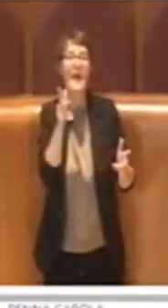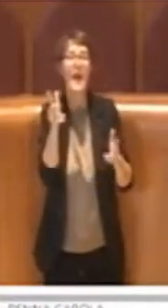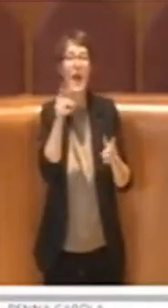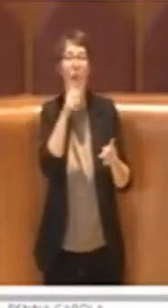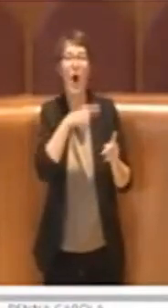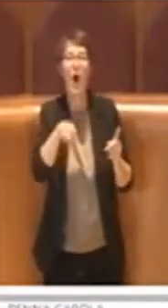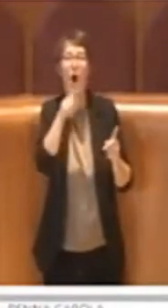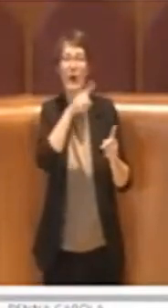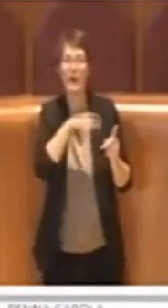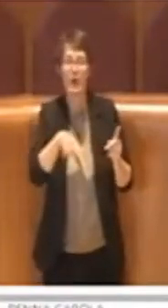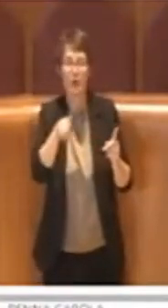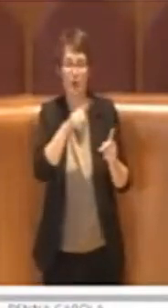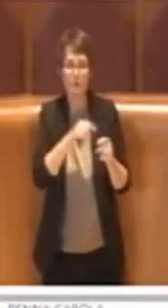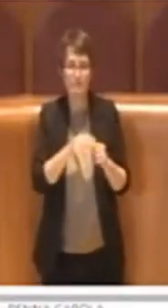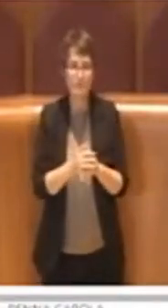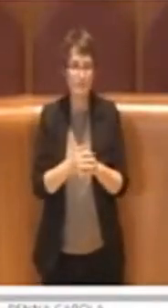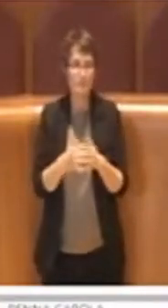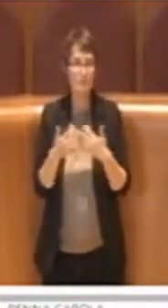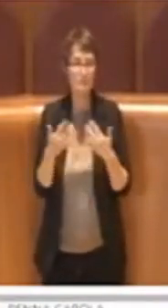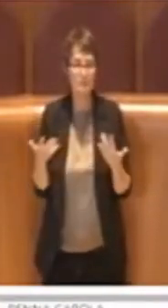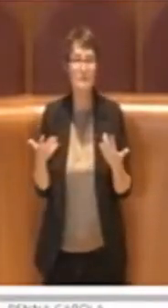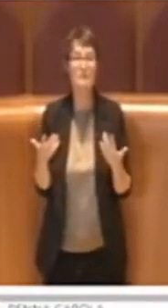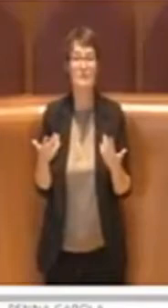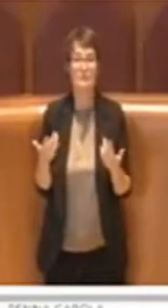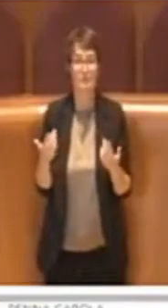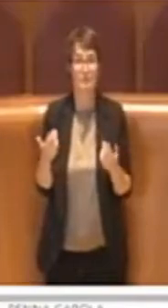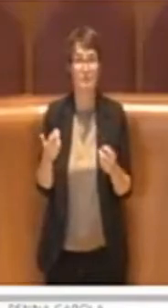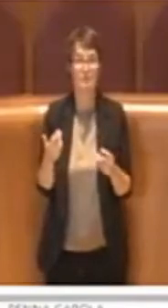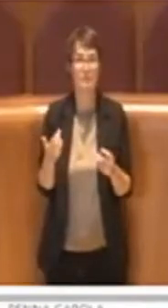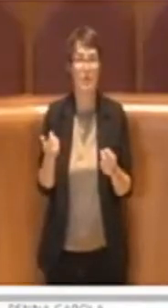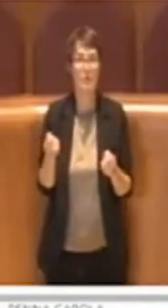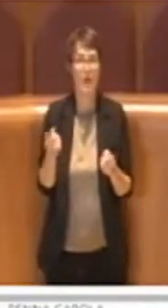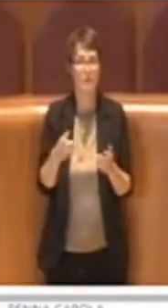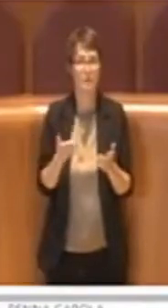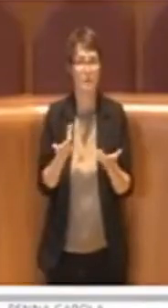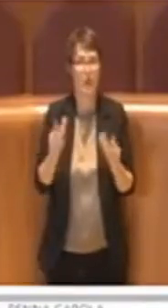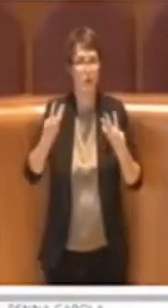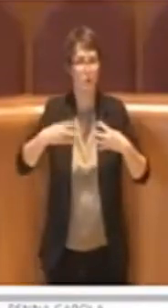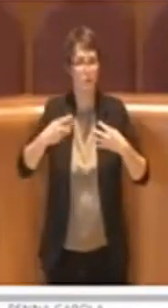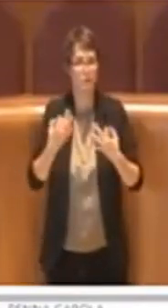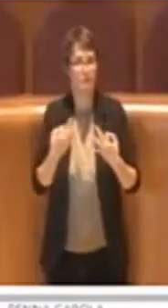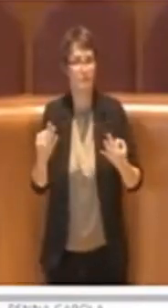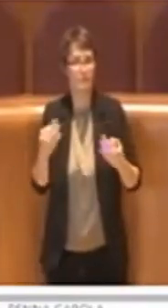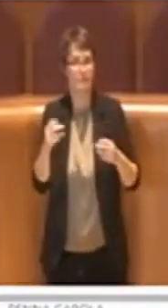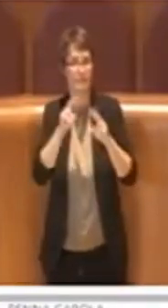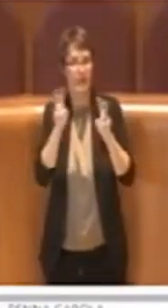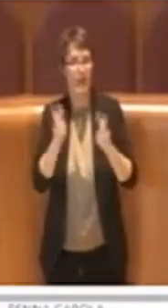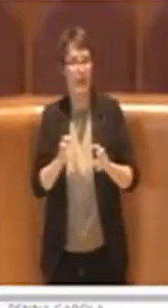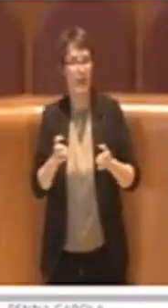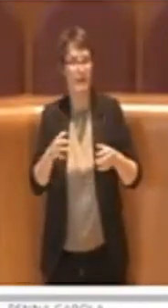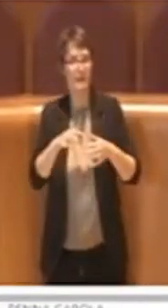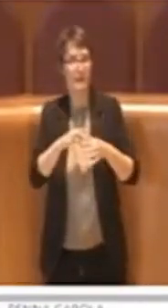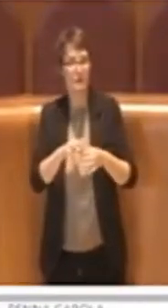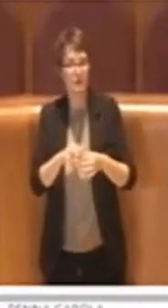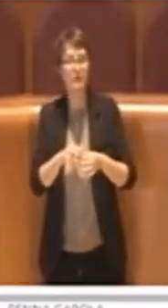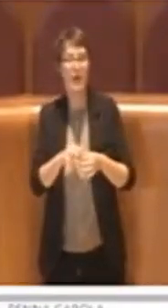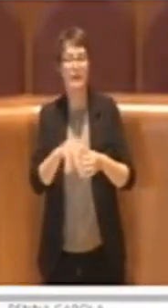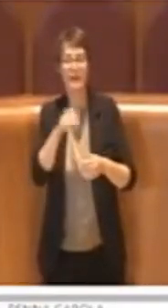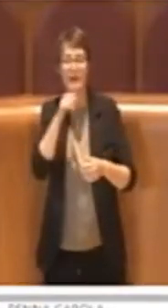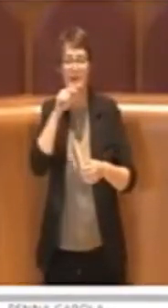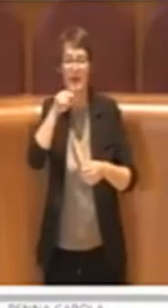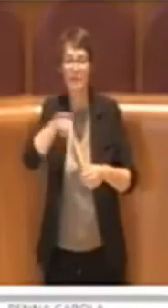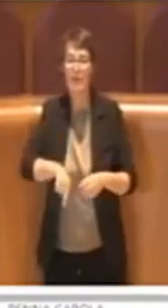energetica poi si coniuga anche nel andare a prevedere ovviamente apparecchiature ad alte